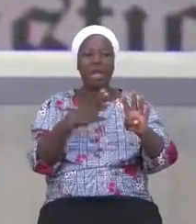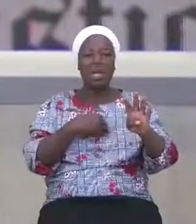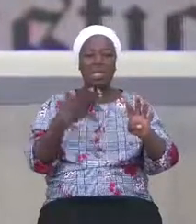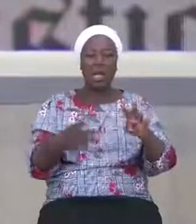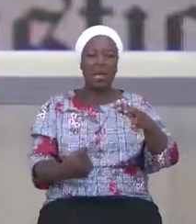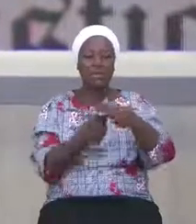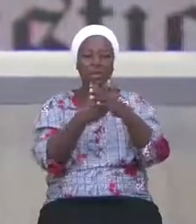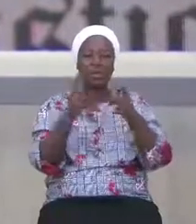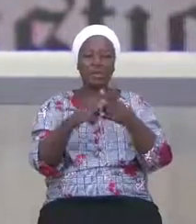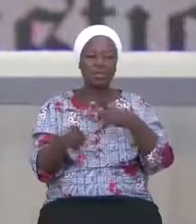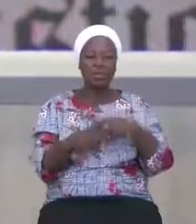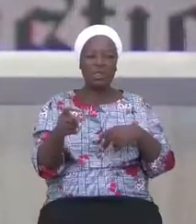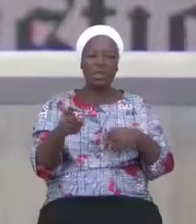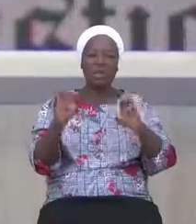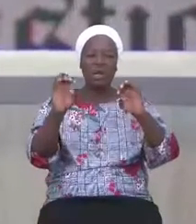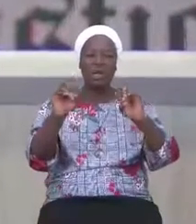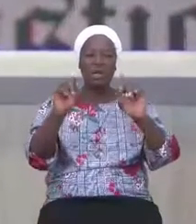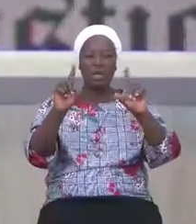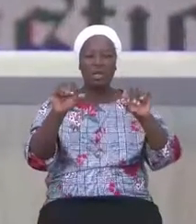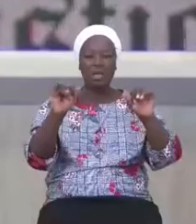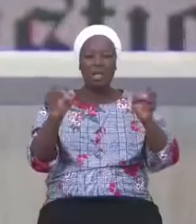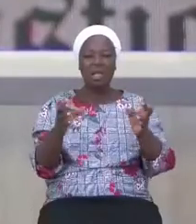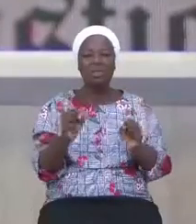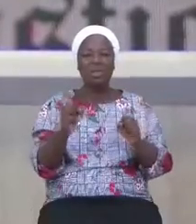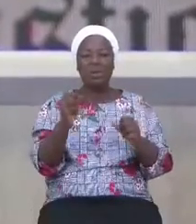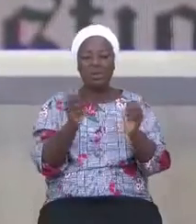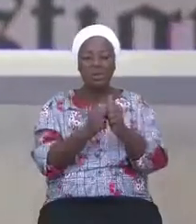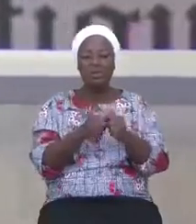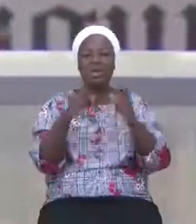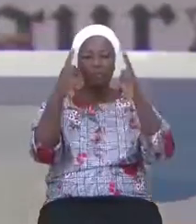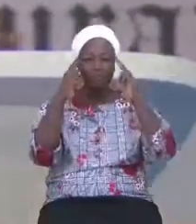leur apparurent s'entretenant avec Jésus.